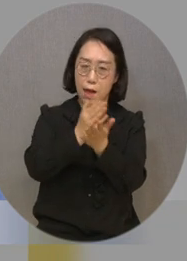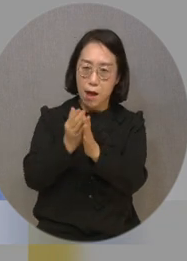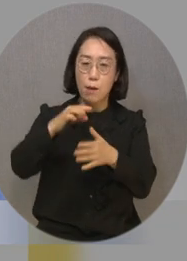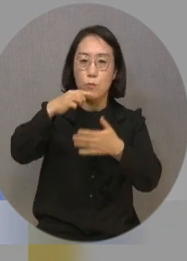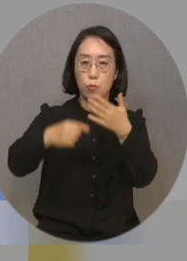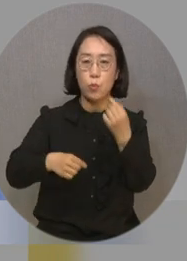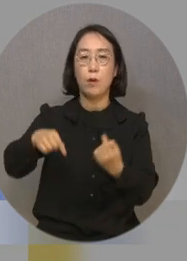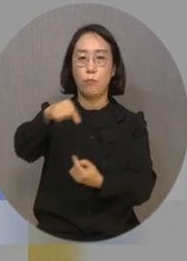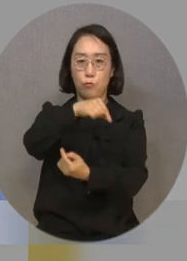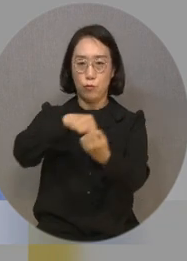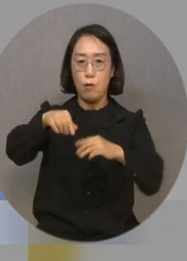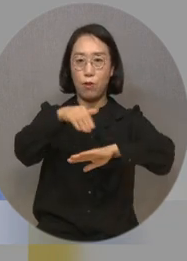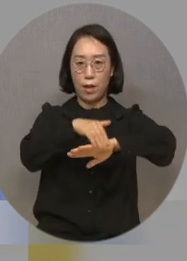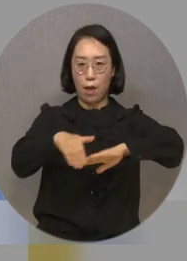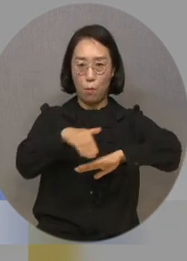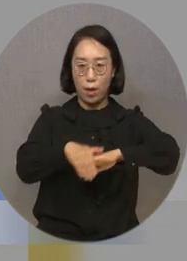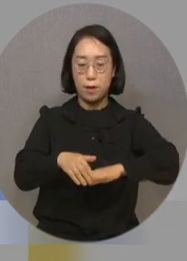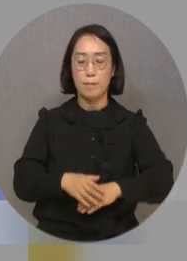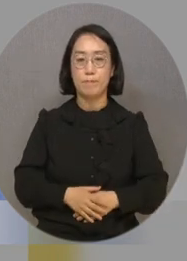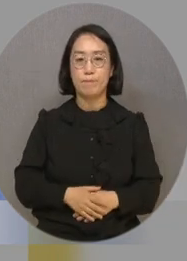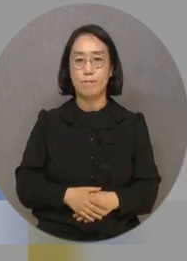프로그램을 운영할 예정입니다